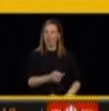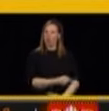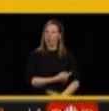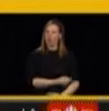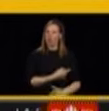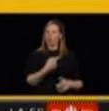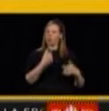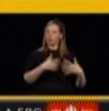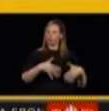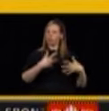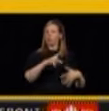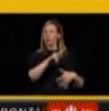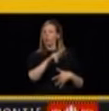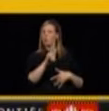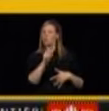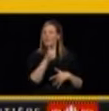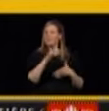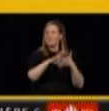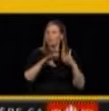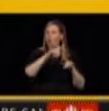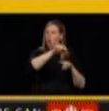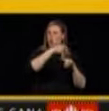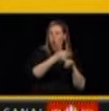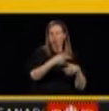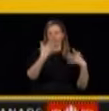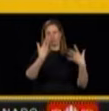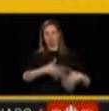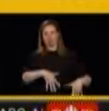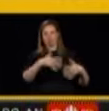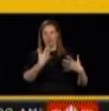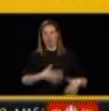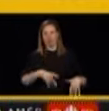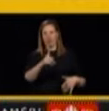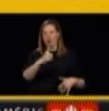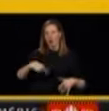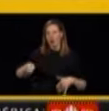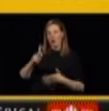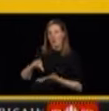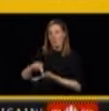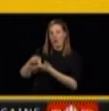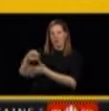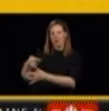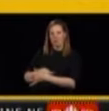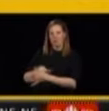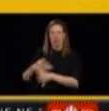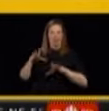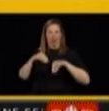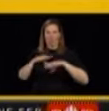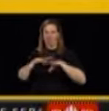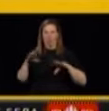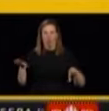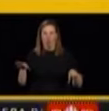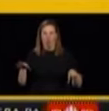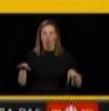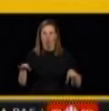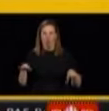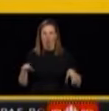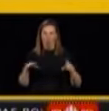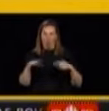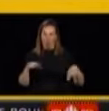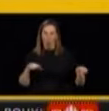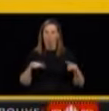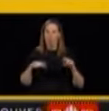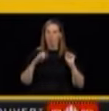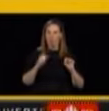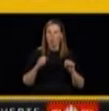210 $ de l'heure ne semble pas bénéficier de l'acceptabilité sociale et dans la mesure où ils pourraient être là, à risque de